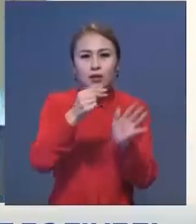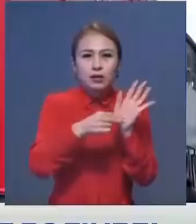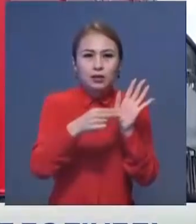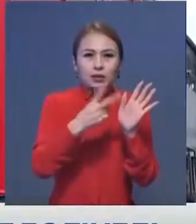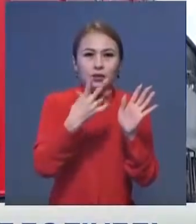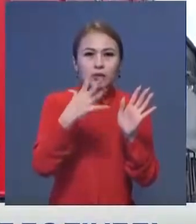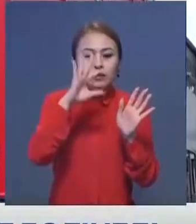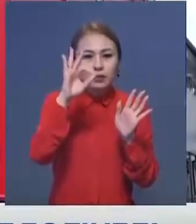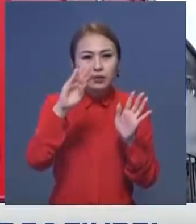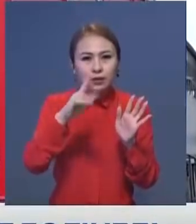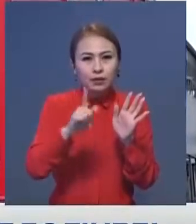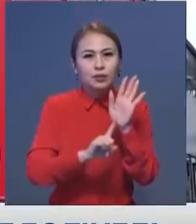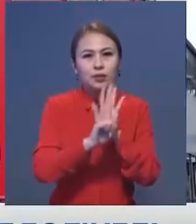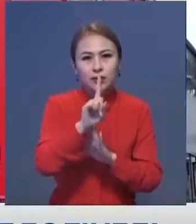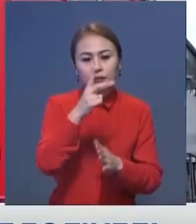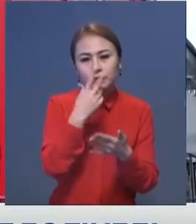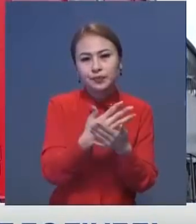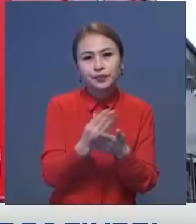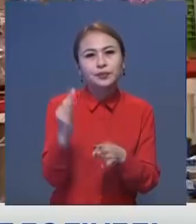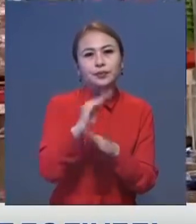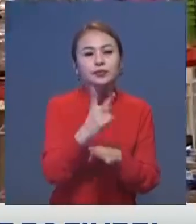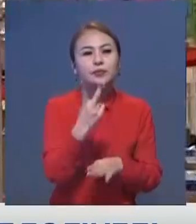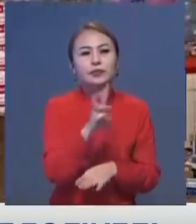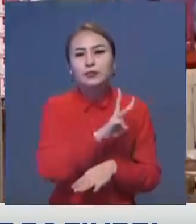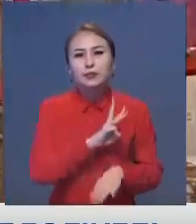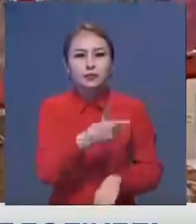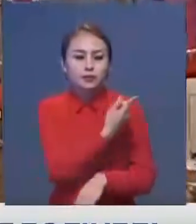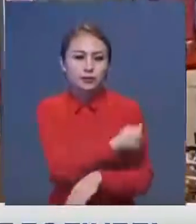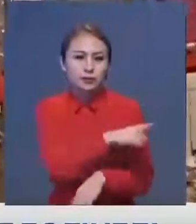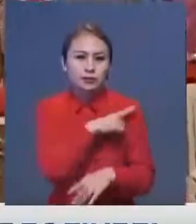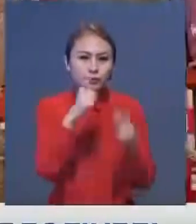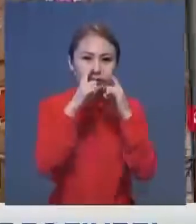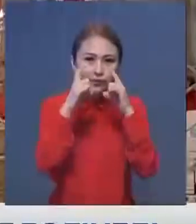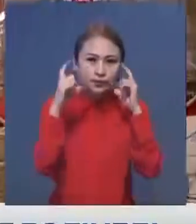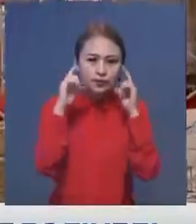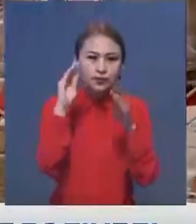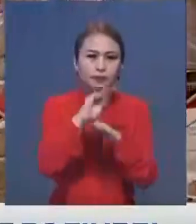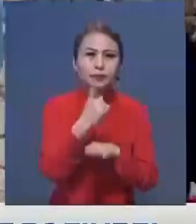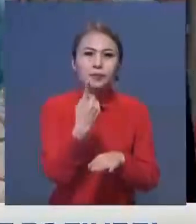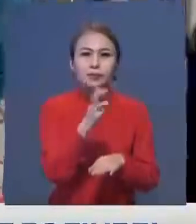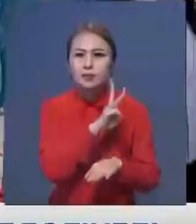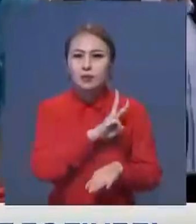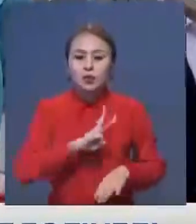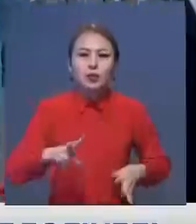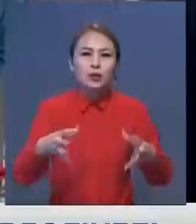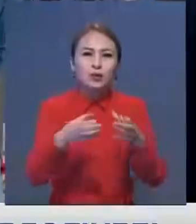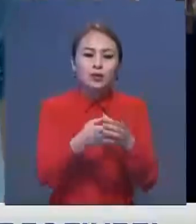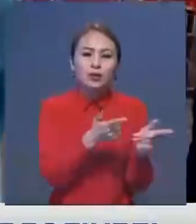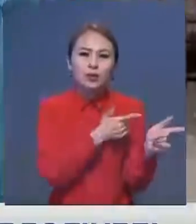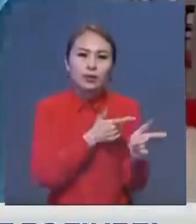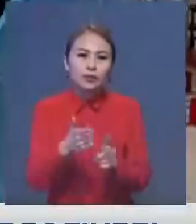бағалары 25 теңгеден басталатын көрінеді. Сонымен қатар 2 миллион медициналық бетперде және 1 миллион